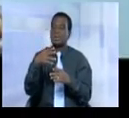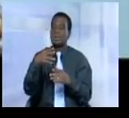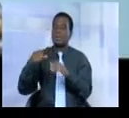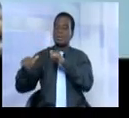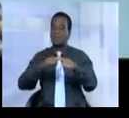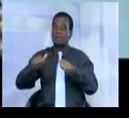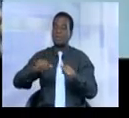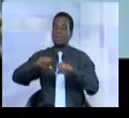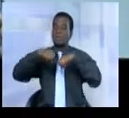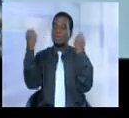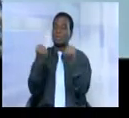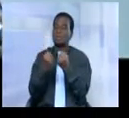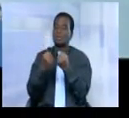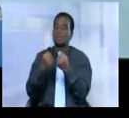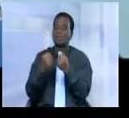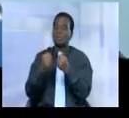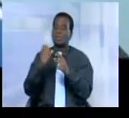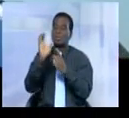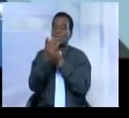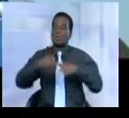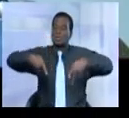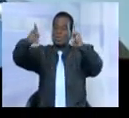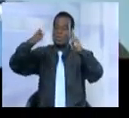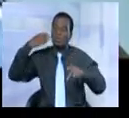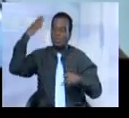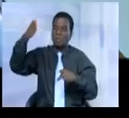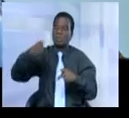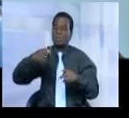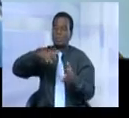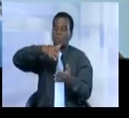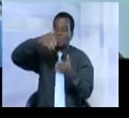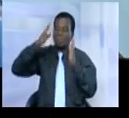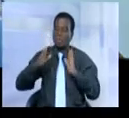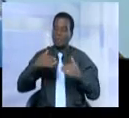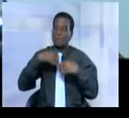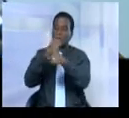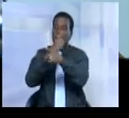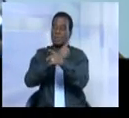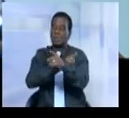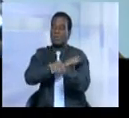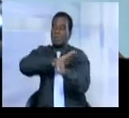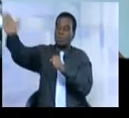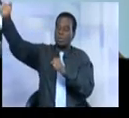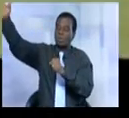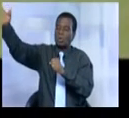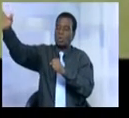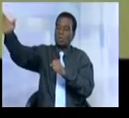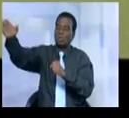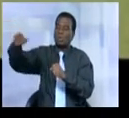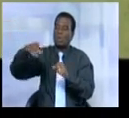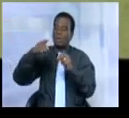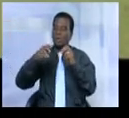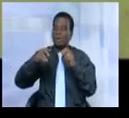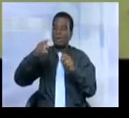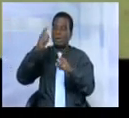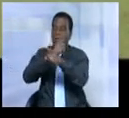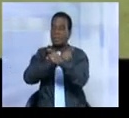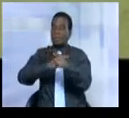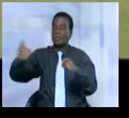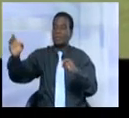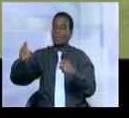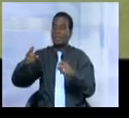activités socio-culturelles et sportives permettront aux étudiants d'avoir un développement complet, un développement physique, un